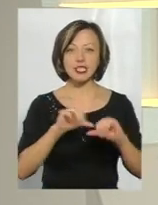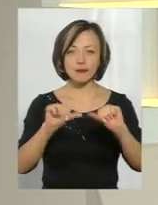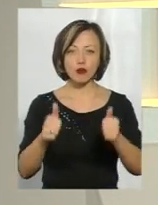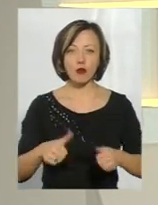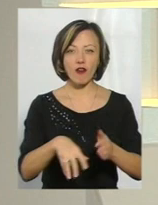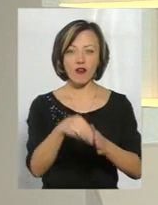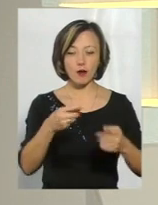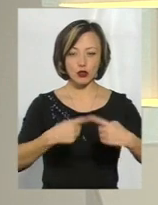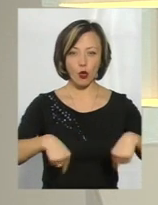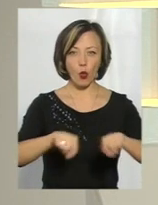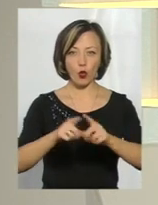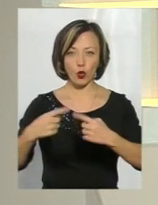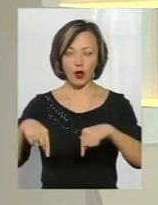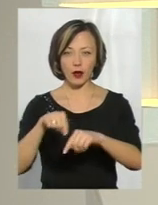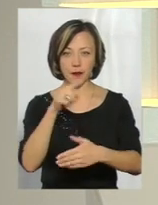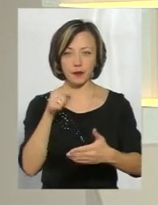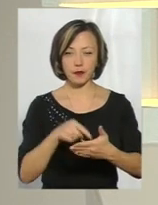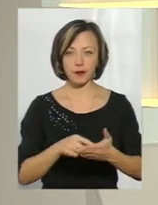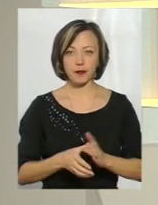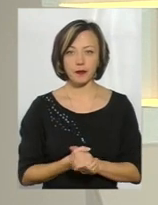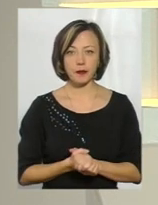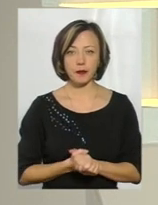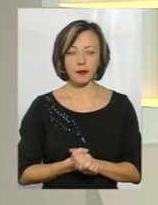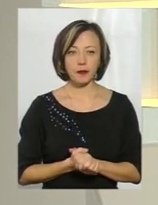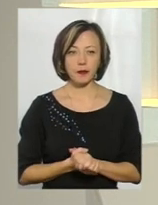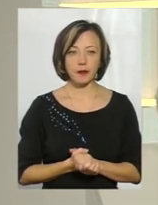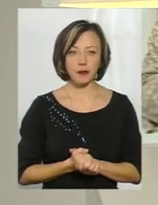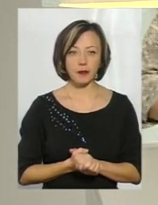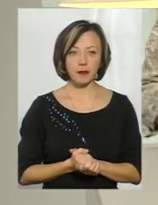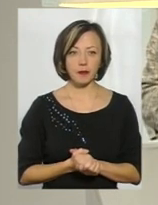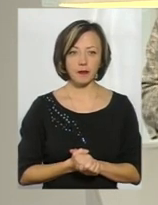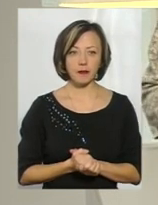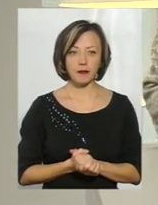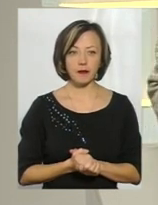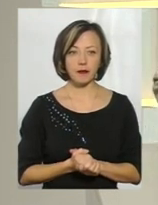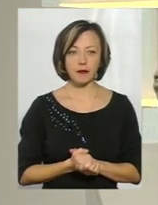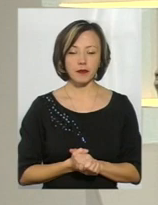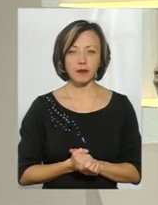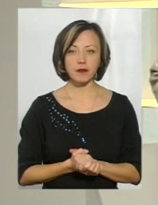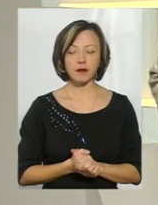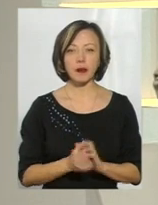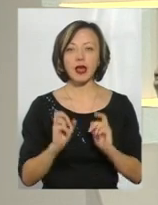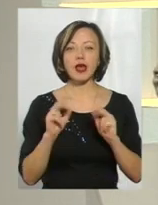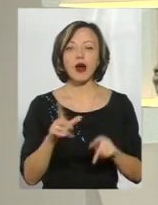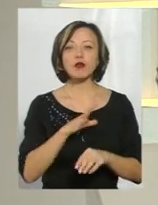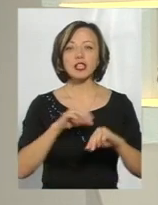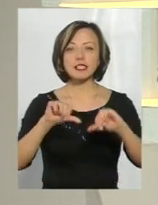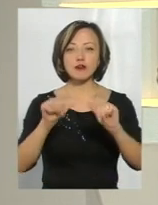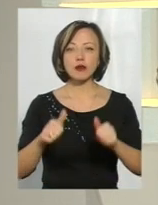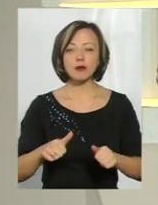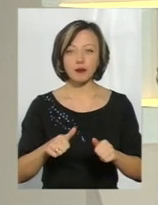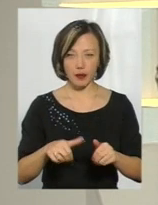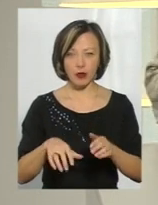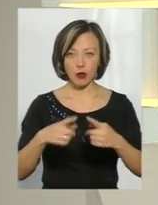сформовані виборчі округи? Прошу повторити питання, бо знову ж. Як були сформовані